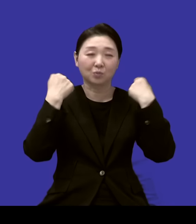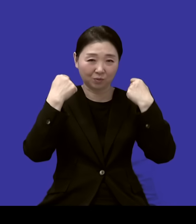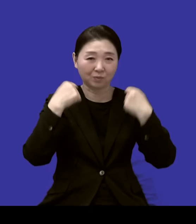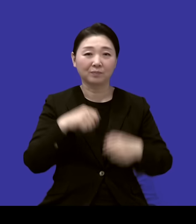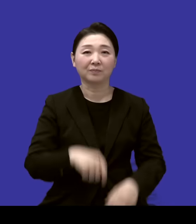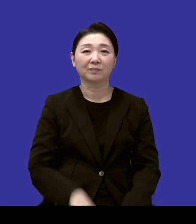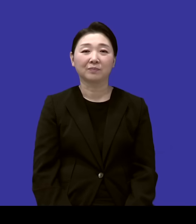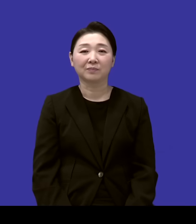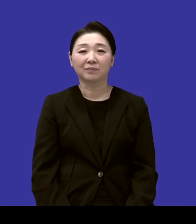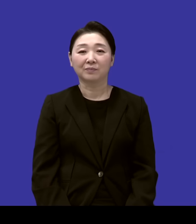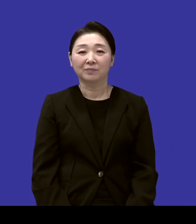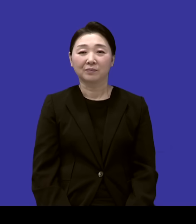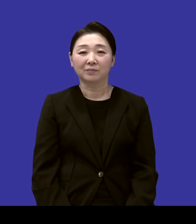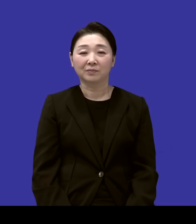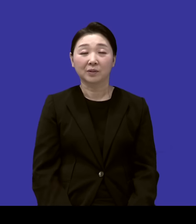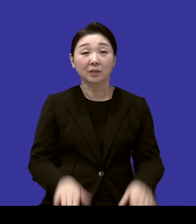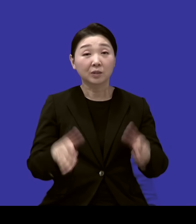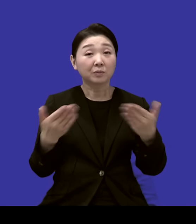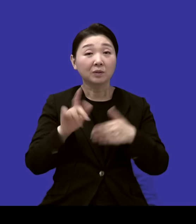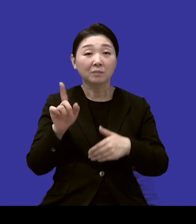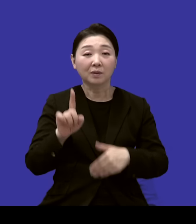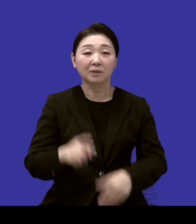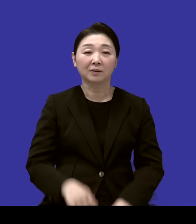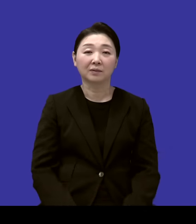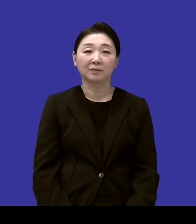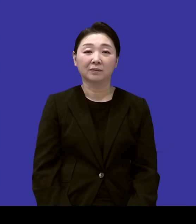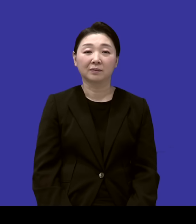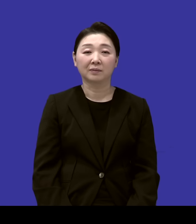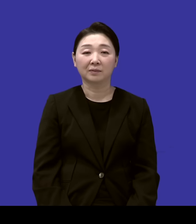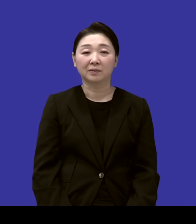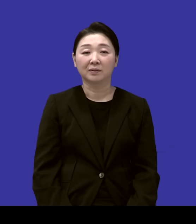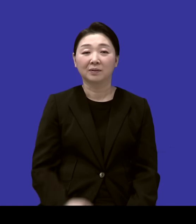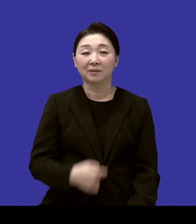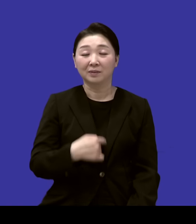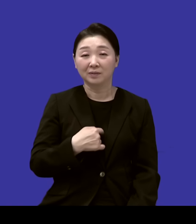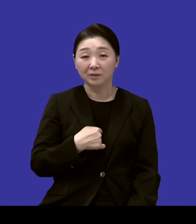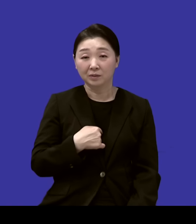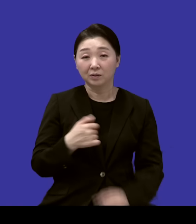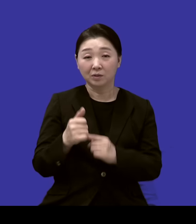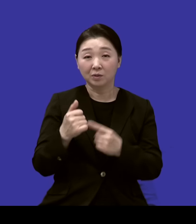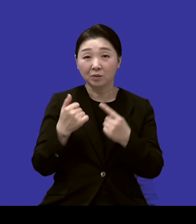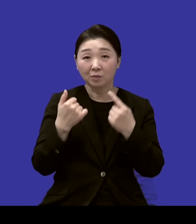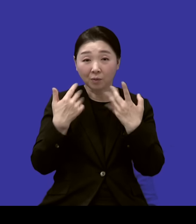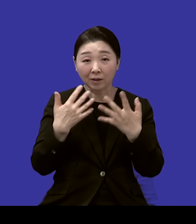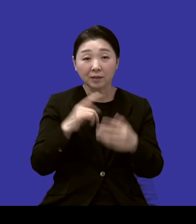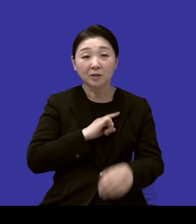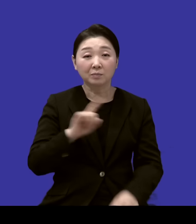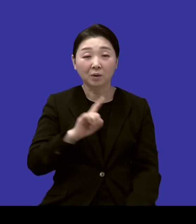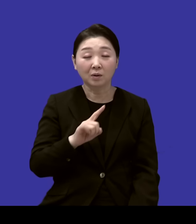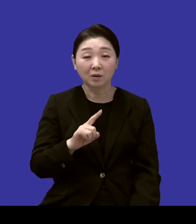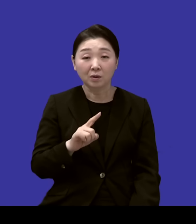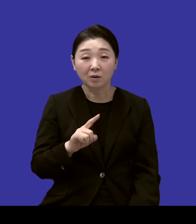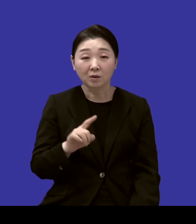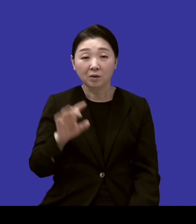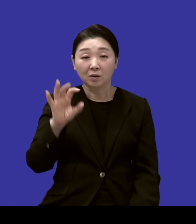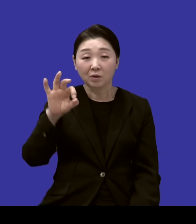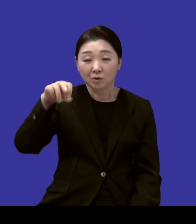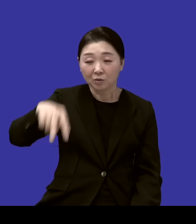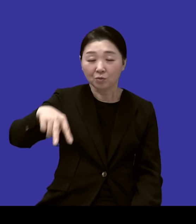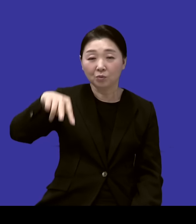분은 지금은 뭐 어떤 일 하세요? 지금은 제가 정확하게 잘 모르겠는데 성함은 어떻게 되세요? 유승국 유승국